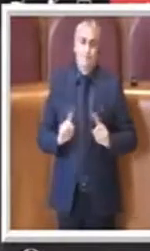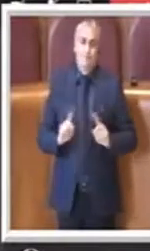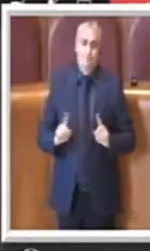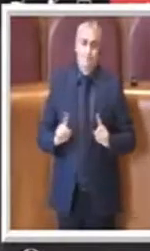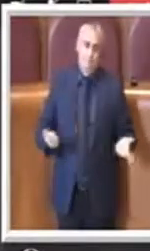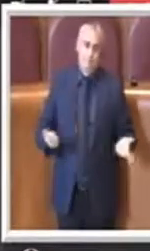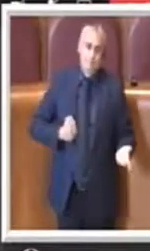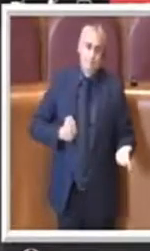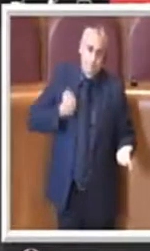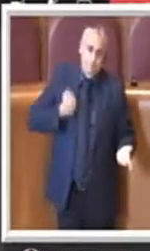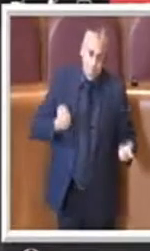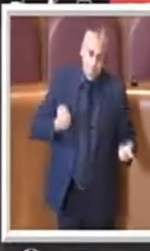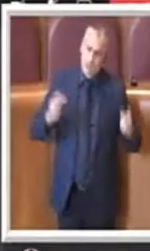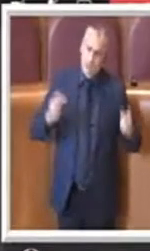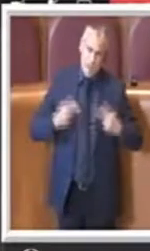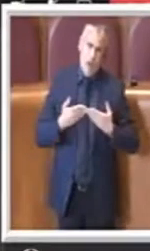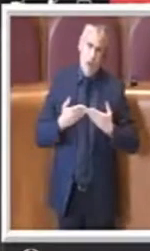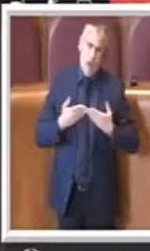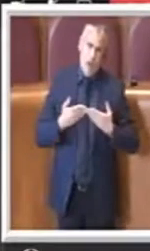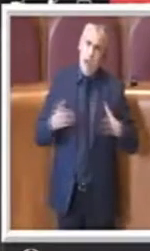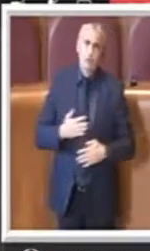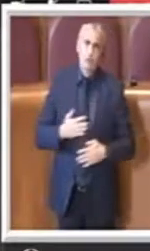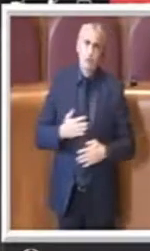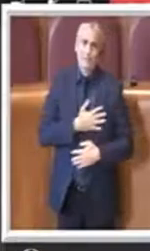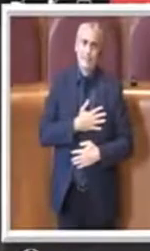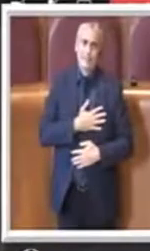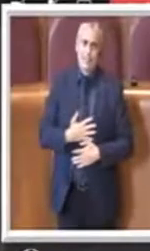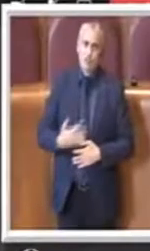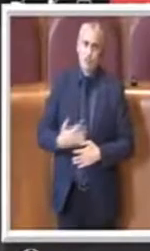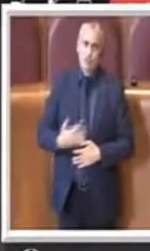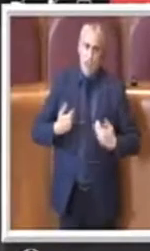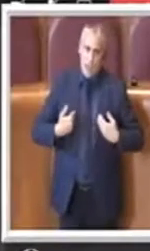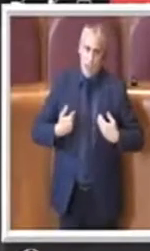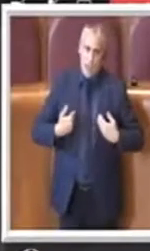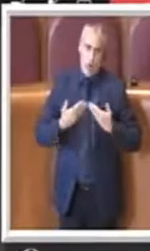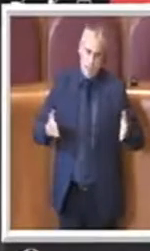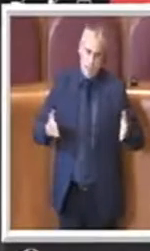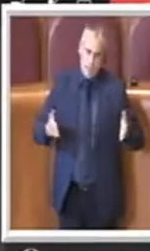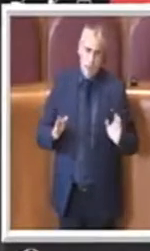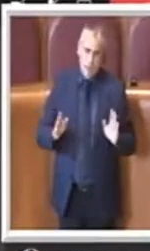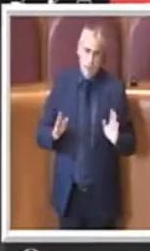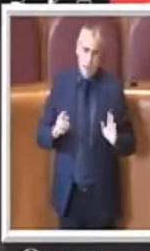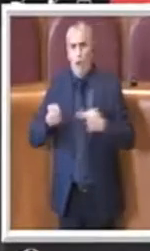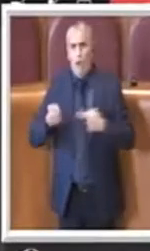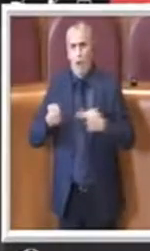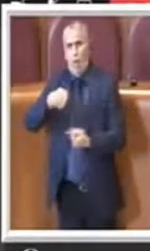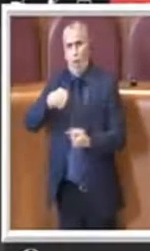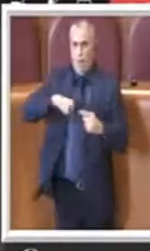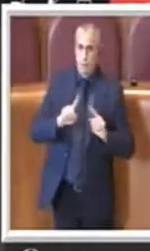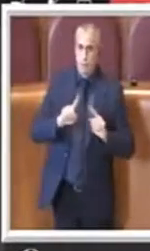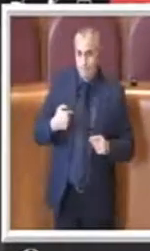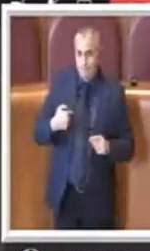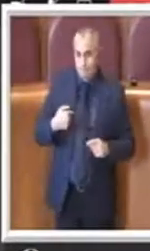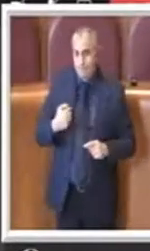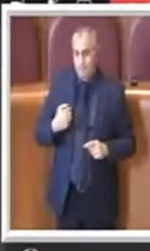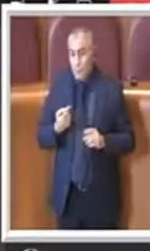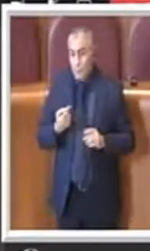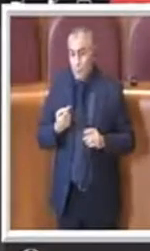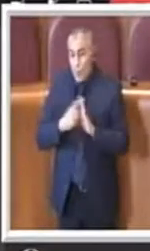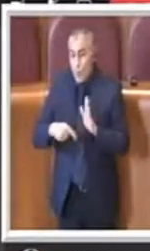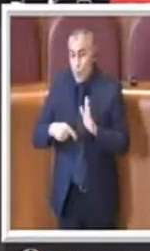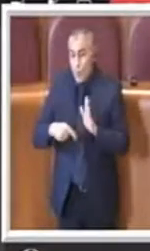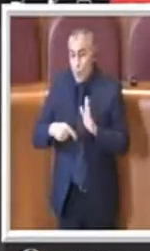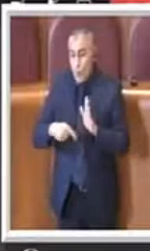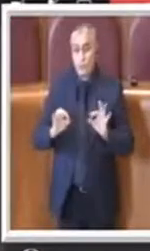con molta sincerità attendeva essere molto sincero quando faccio i miei interventi non credo che saremo in grado di poterlo presentare nel giro di un